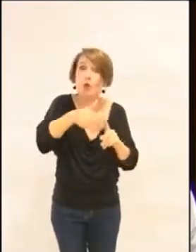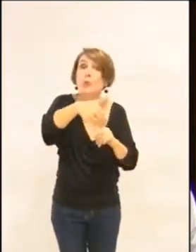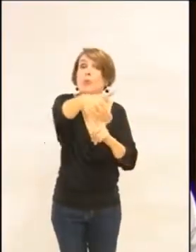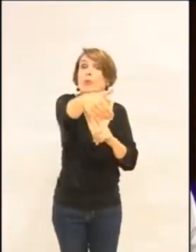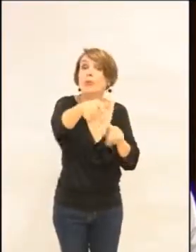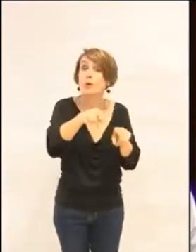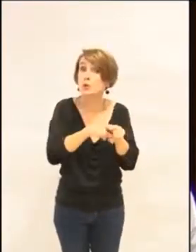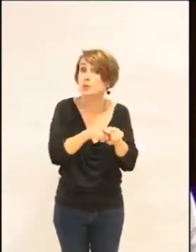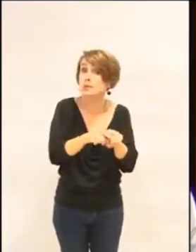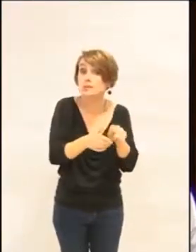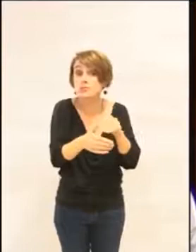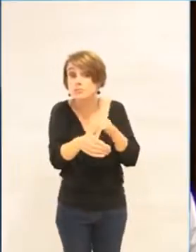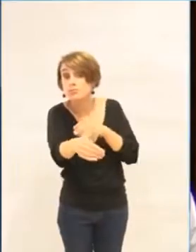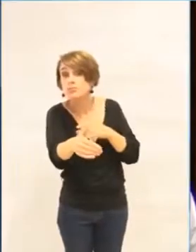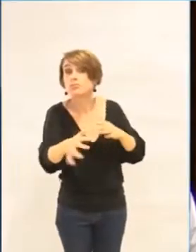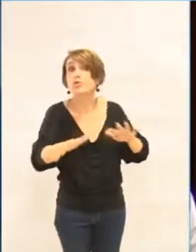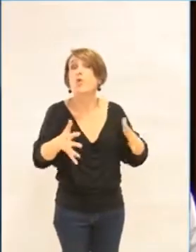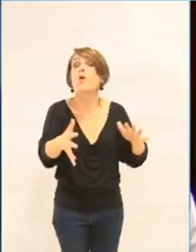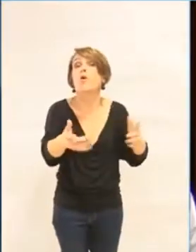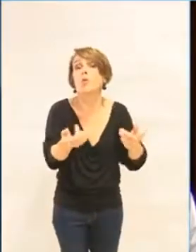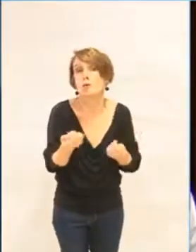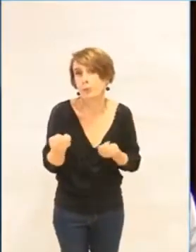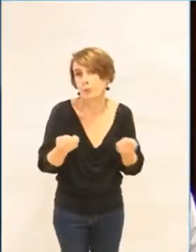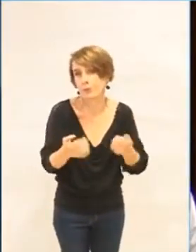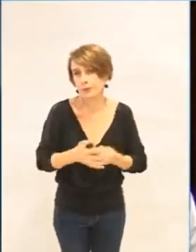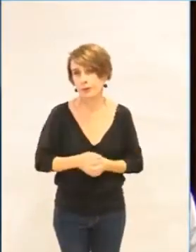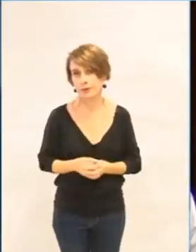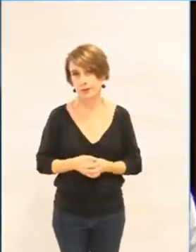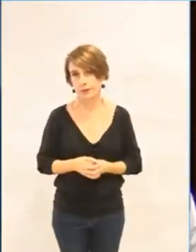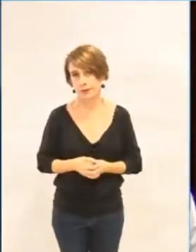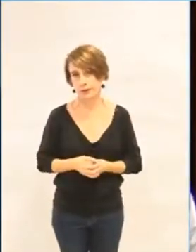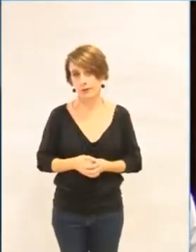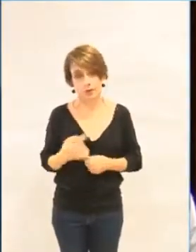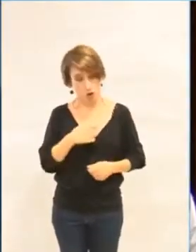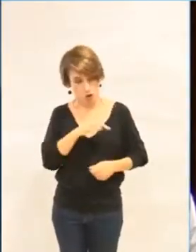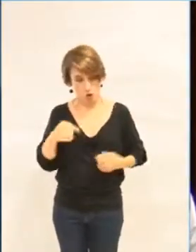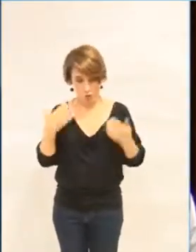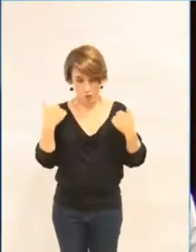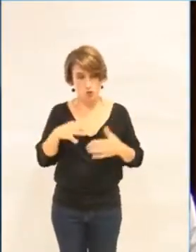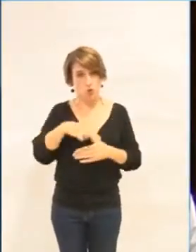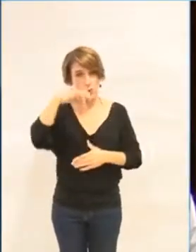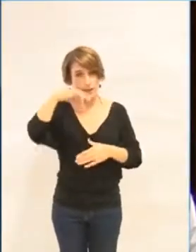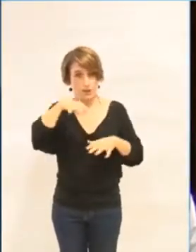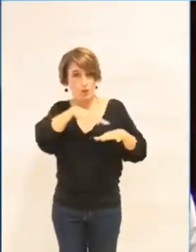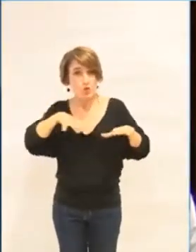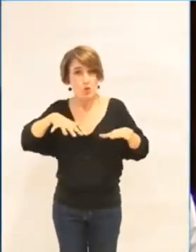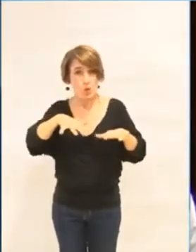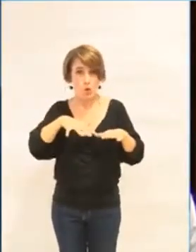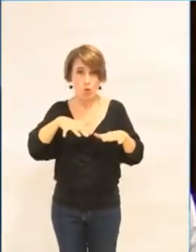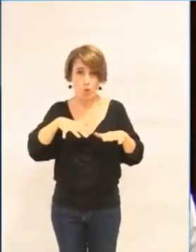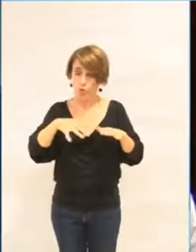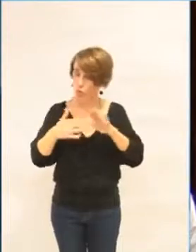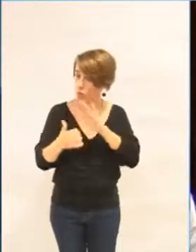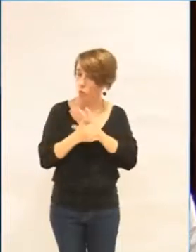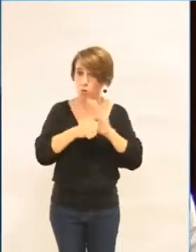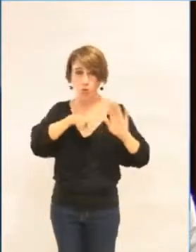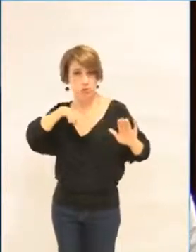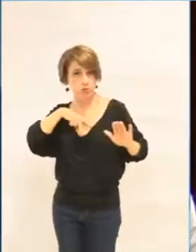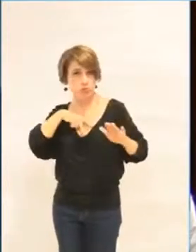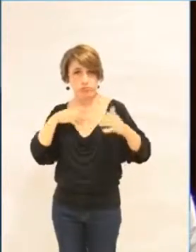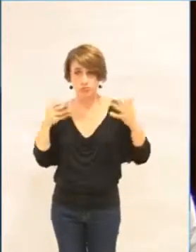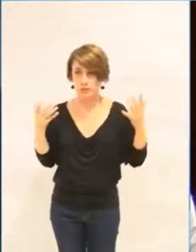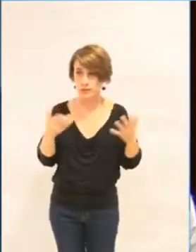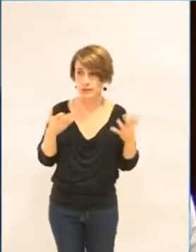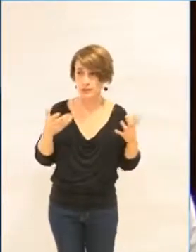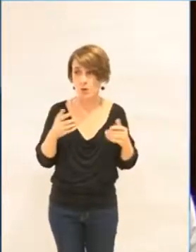années, voire prochaines décennies. Il s'agit là de notre devoir d'élus locaux de tout faire pour anticiper et d'éviter les